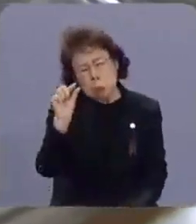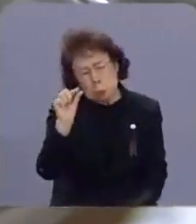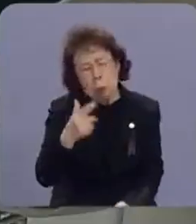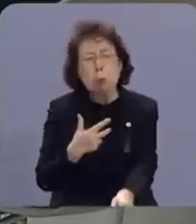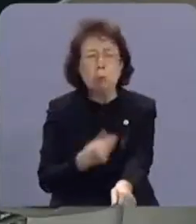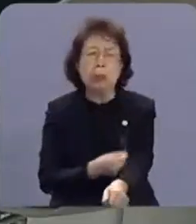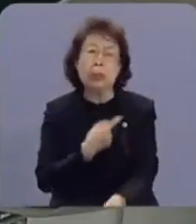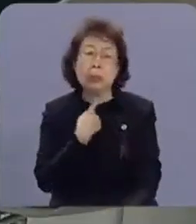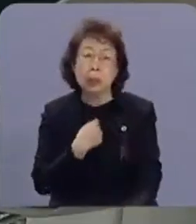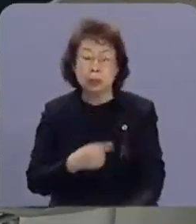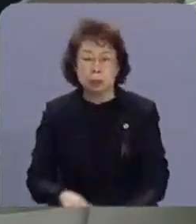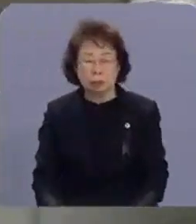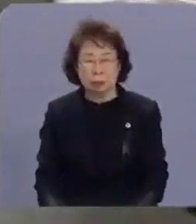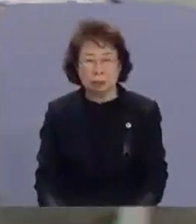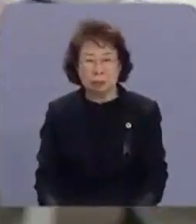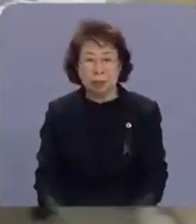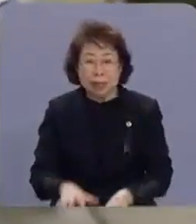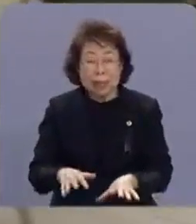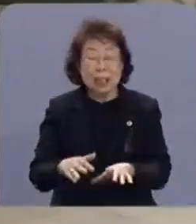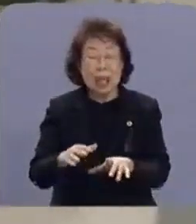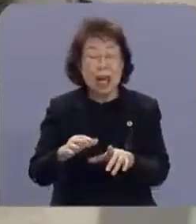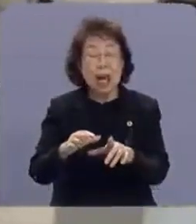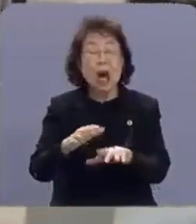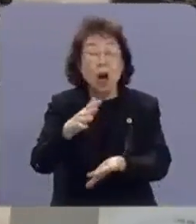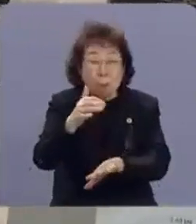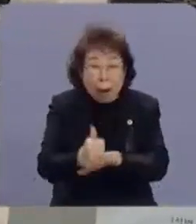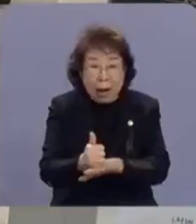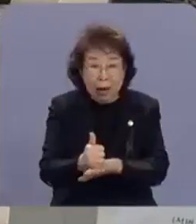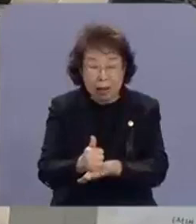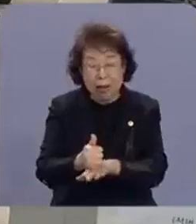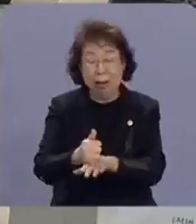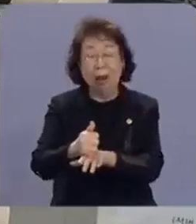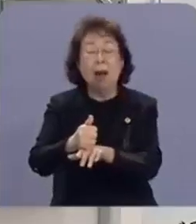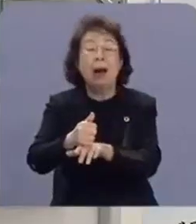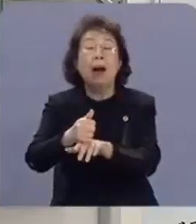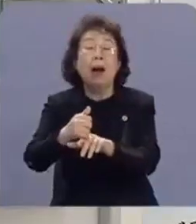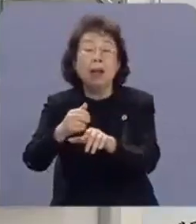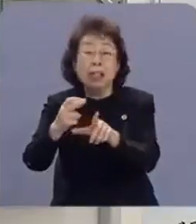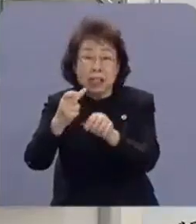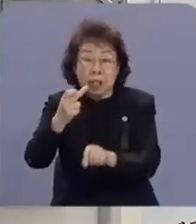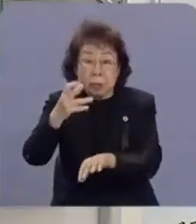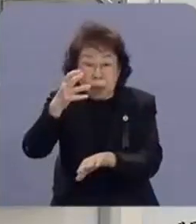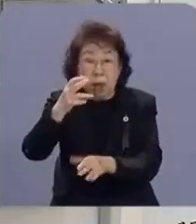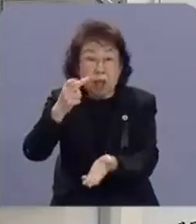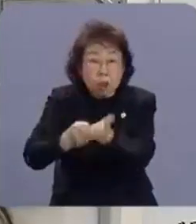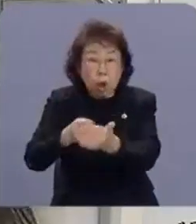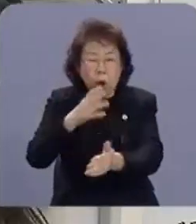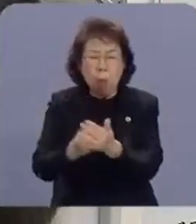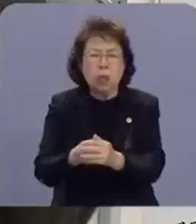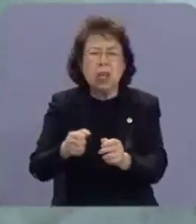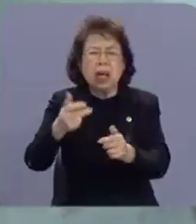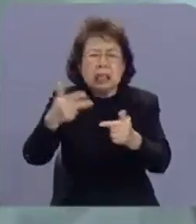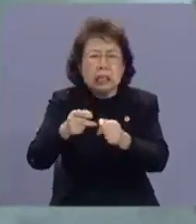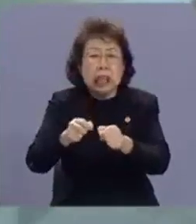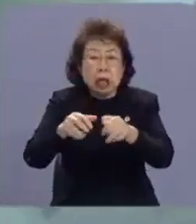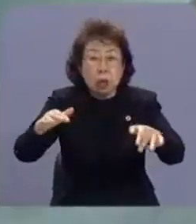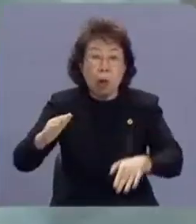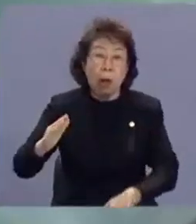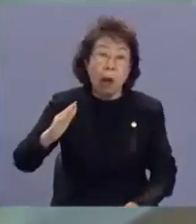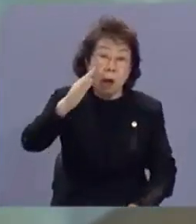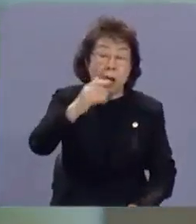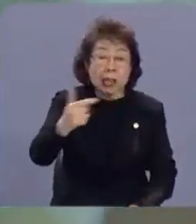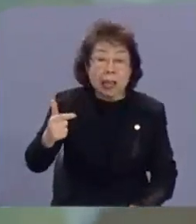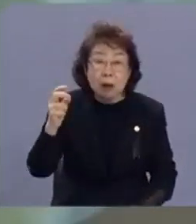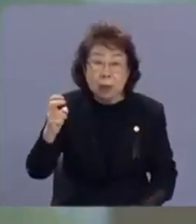있습니다. 부산시는 이달 말이나 다음 달 초가 7차 대유행 정점이 될 것으로 예상하고 있는데